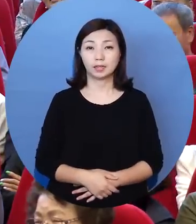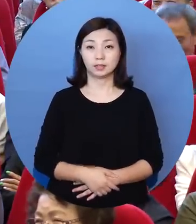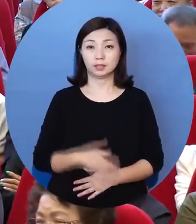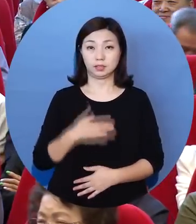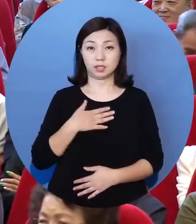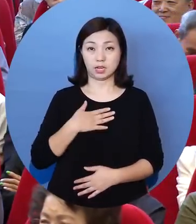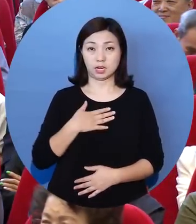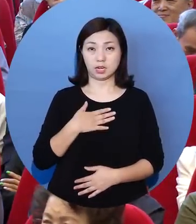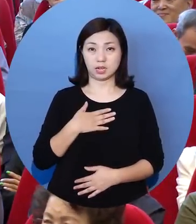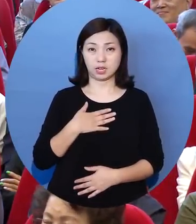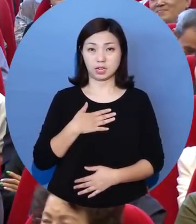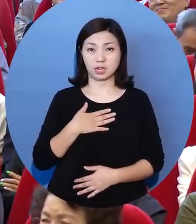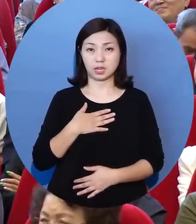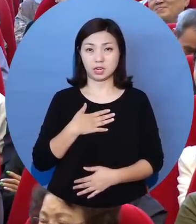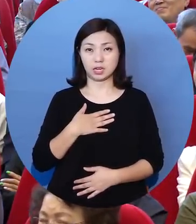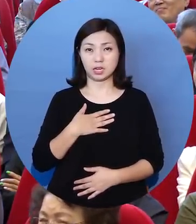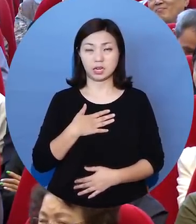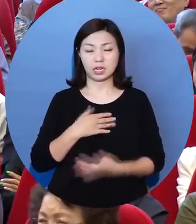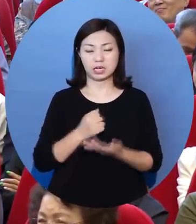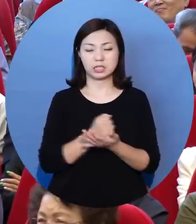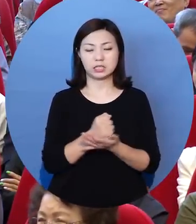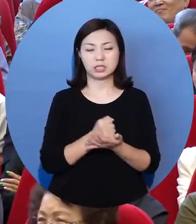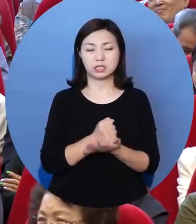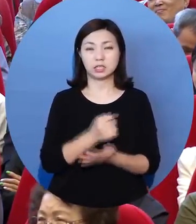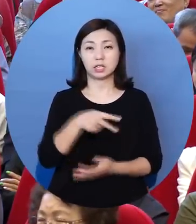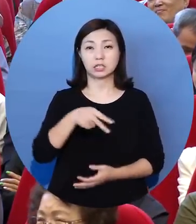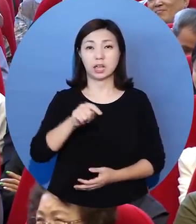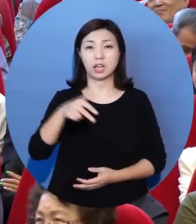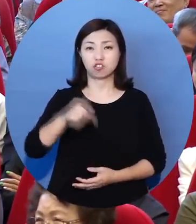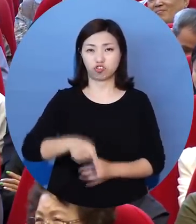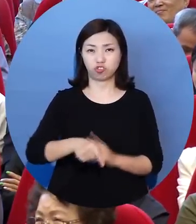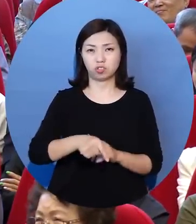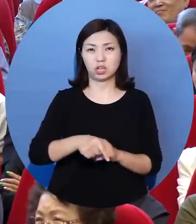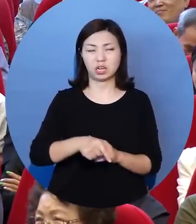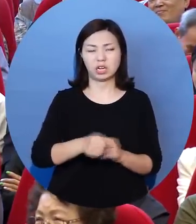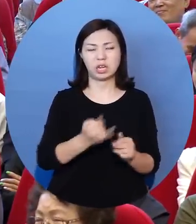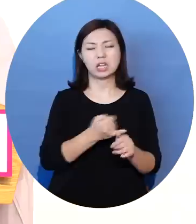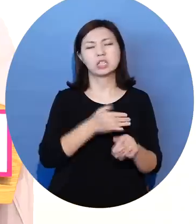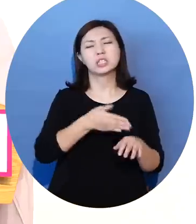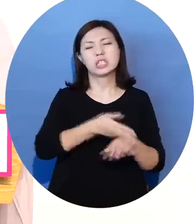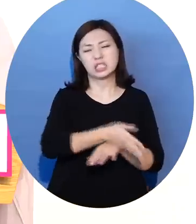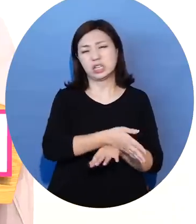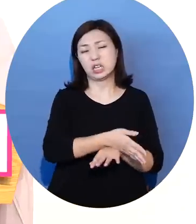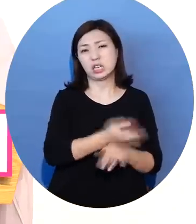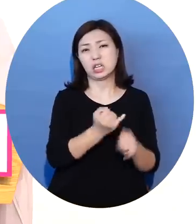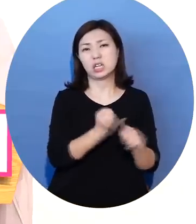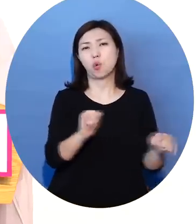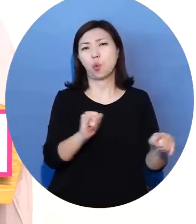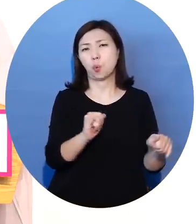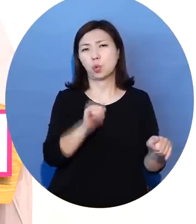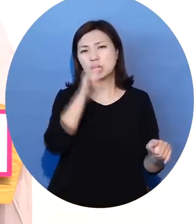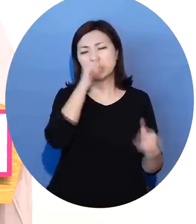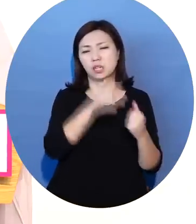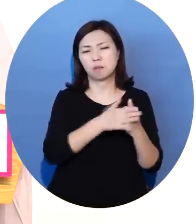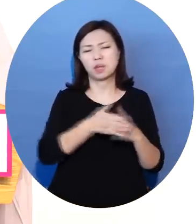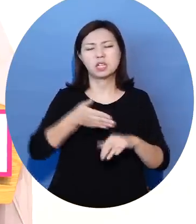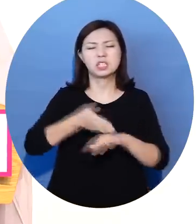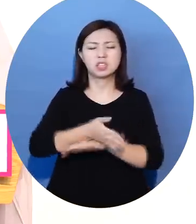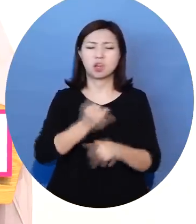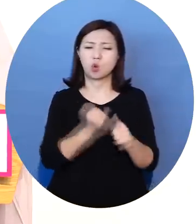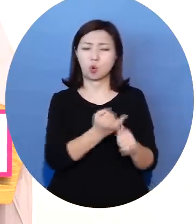저는 제 사주에 이혼수가 있다고 늦게 결혼하라고 아, 하십니다. 그 이혼은 좋은 거야. 두번 하니까.